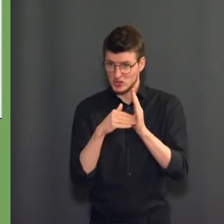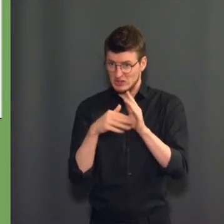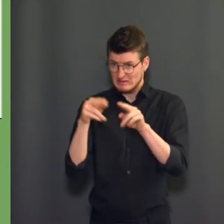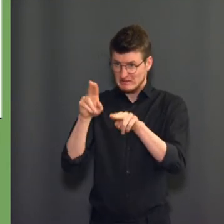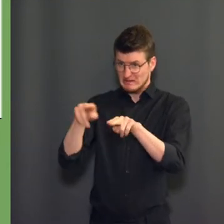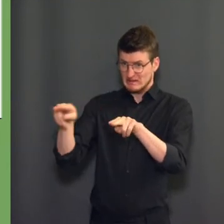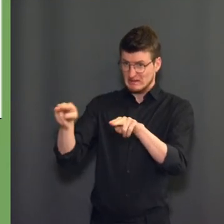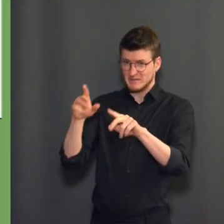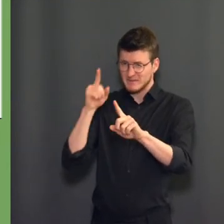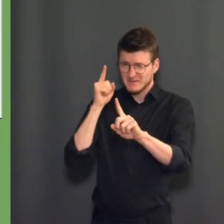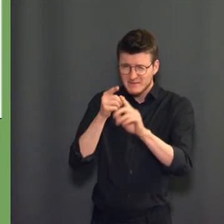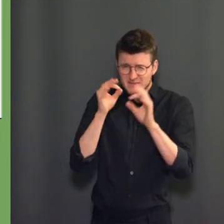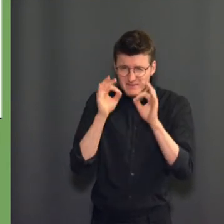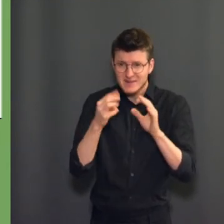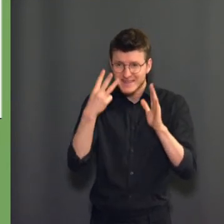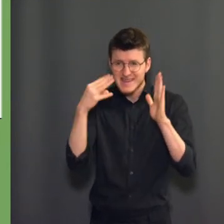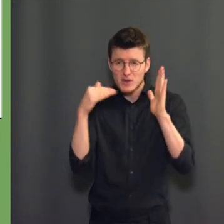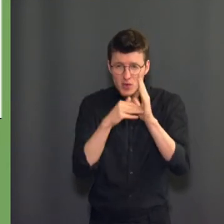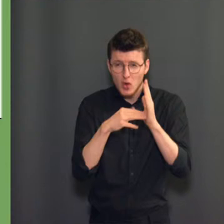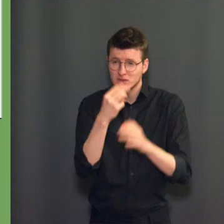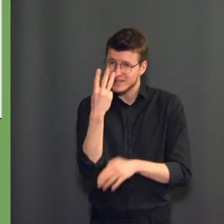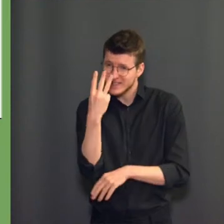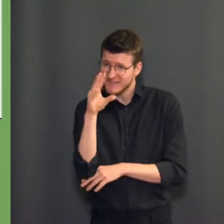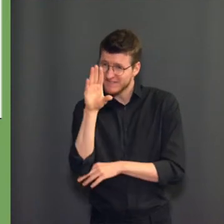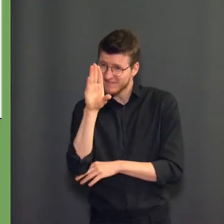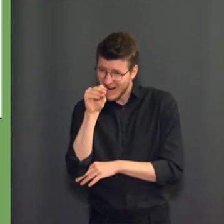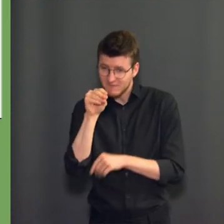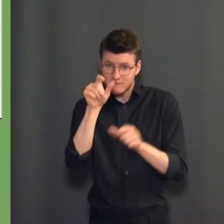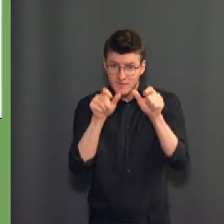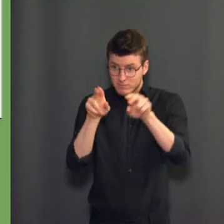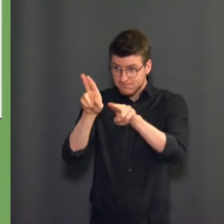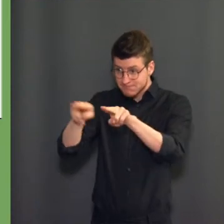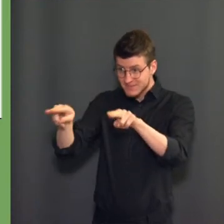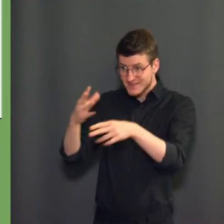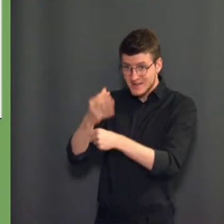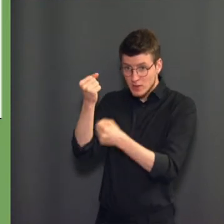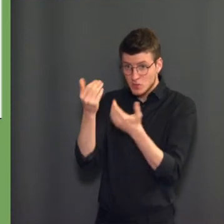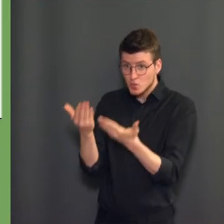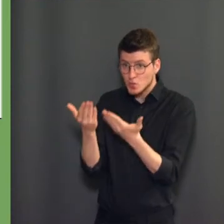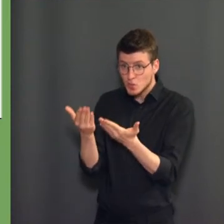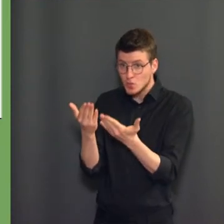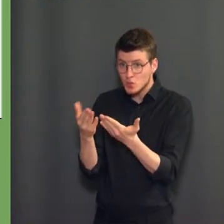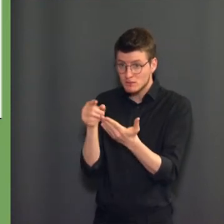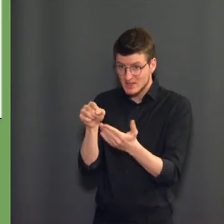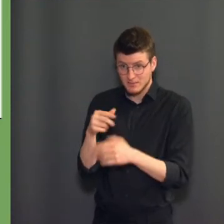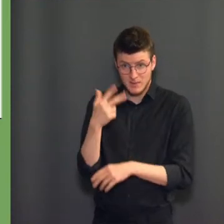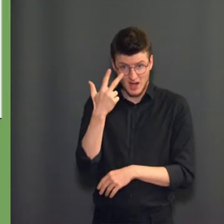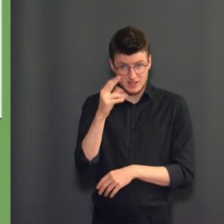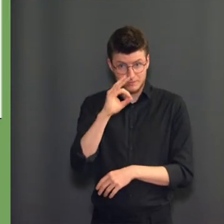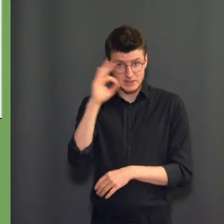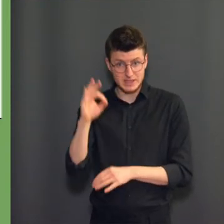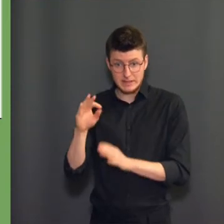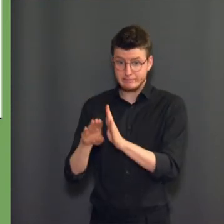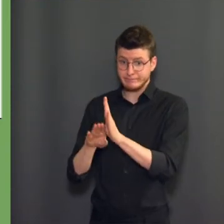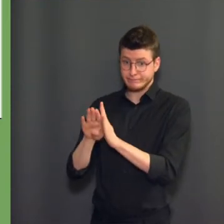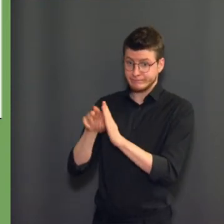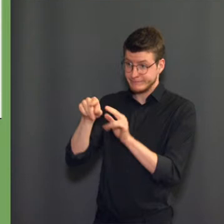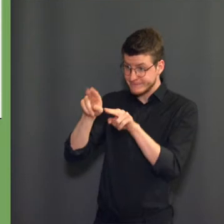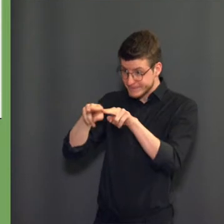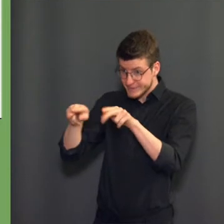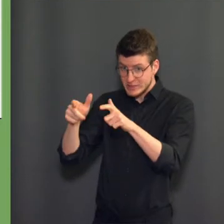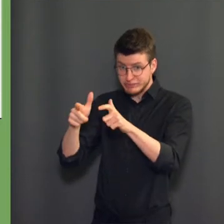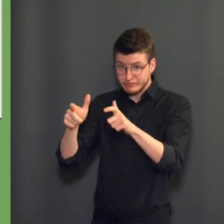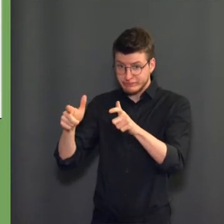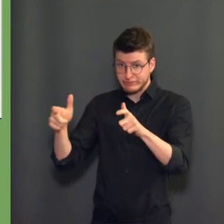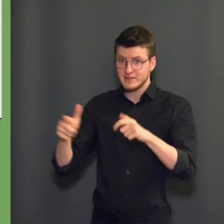3053 om precies te zijn. En dat is 8% meer dan vorige week. Op intensieve zorgen